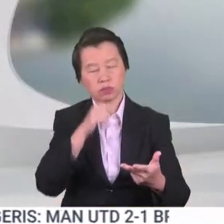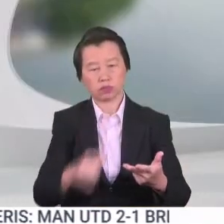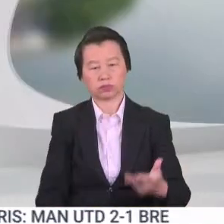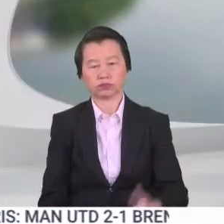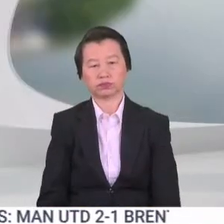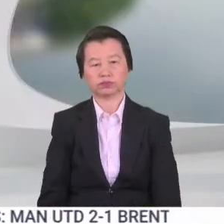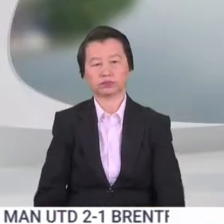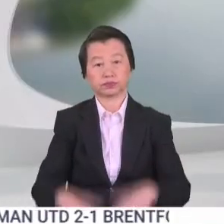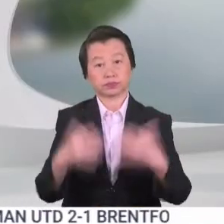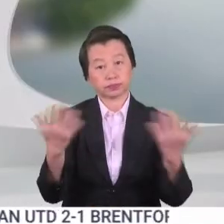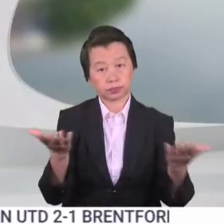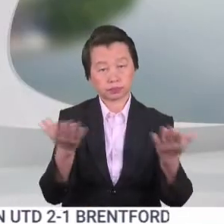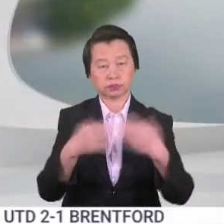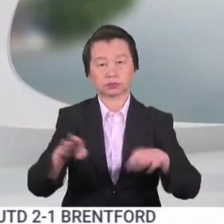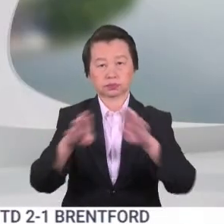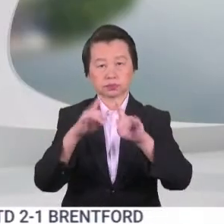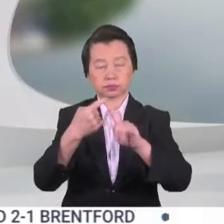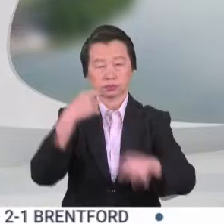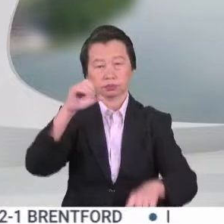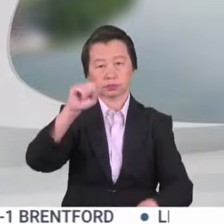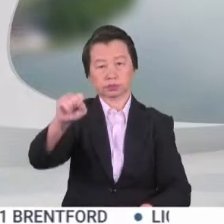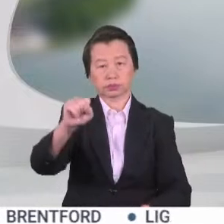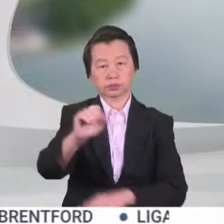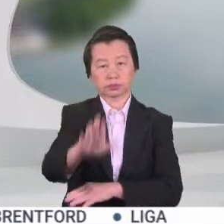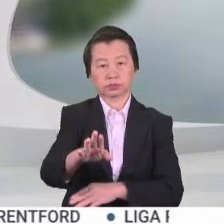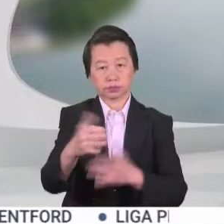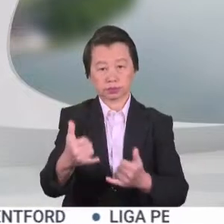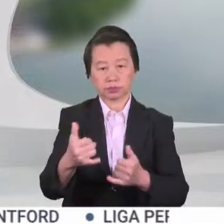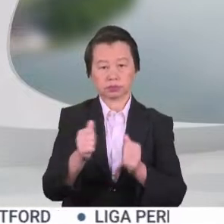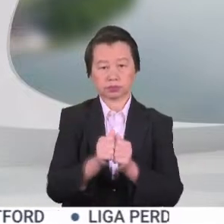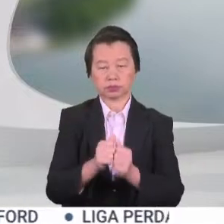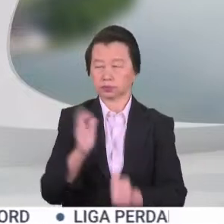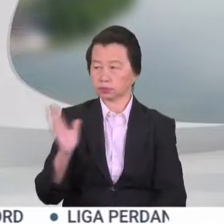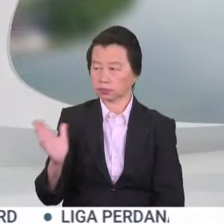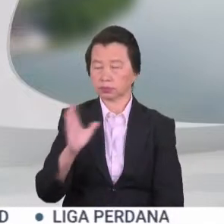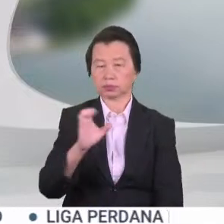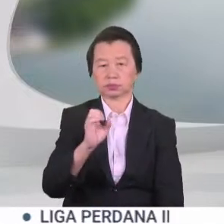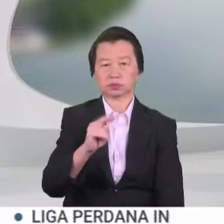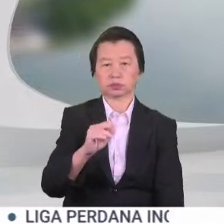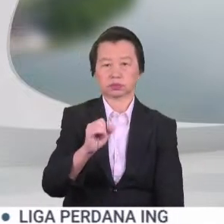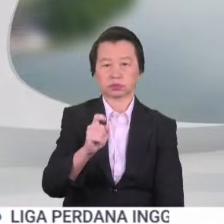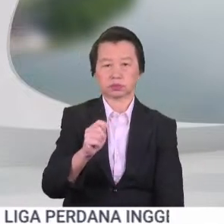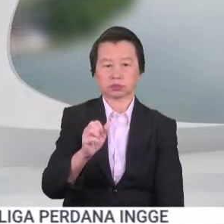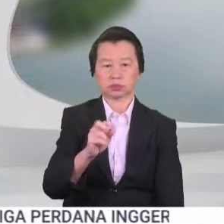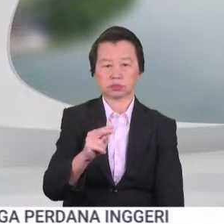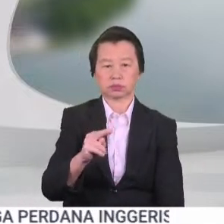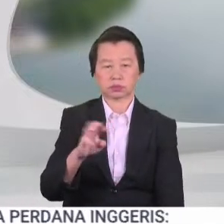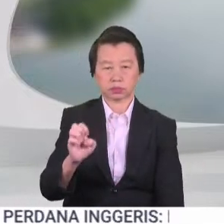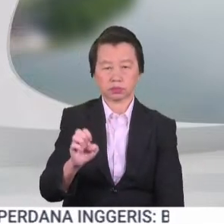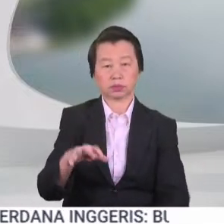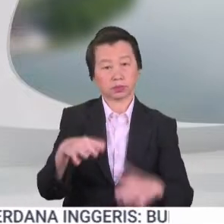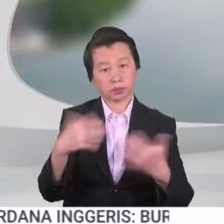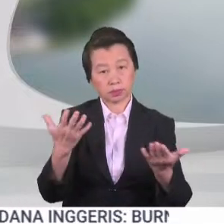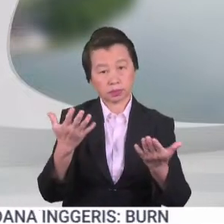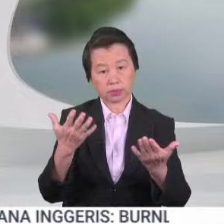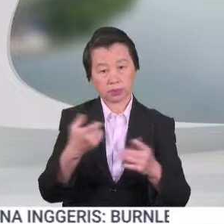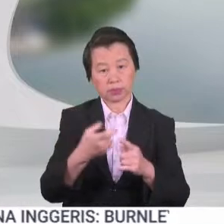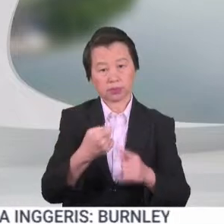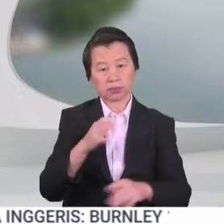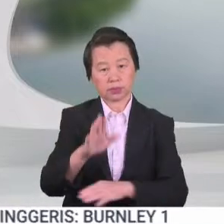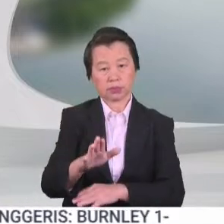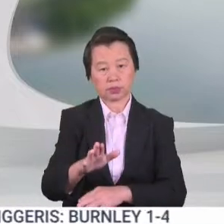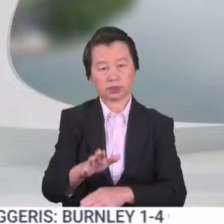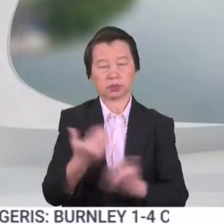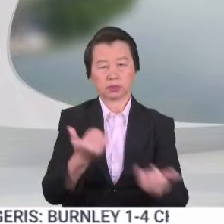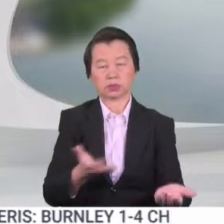tadi mengakhiri perkembangan dari Sabah untuk petang ini bersama saya kstantin pahlawan sekian paparan dari Sabah petang